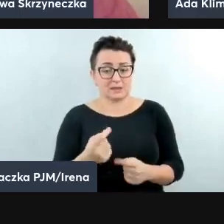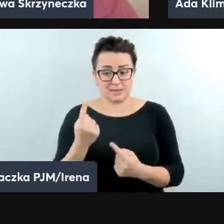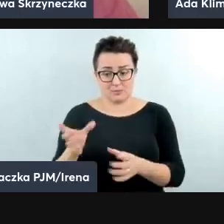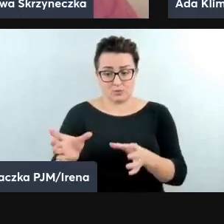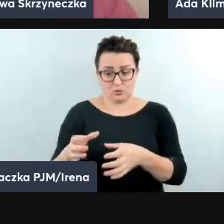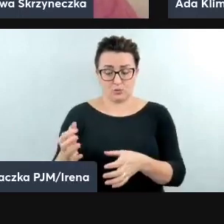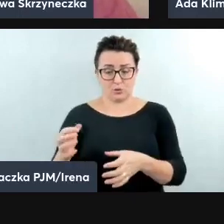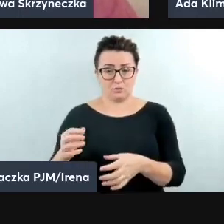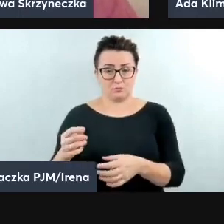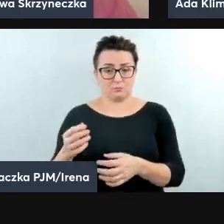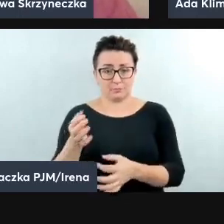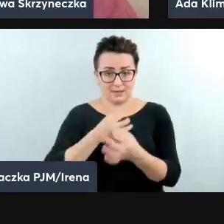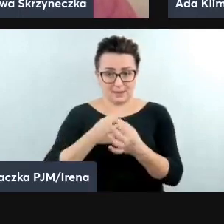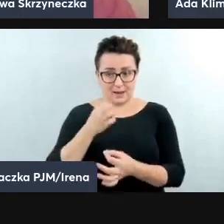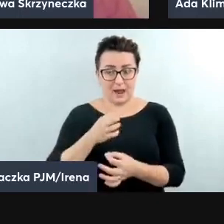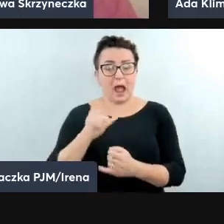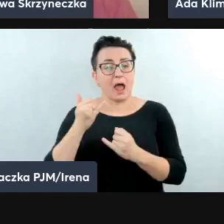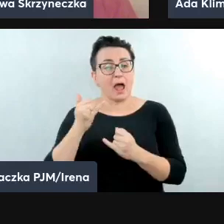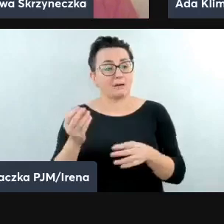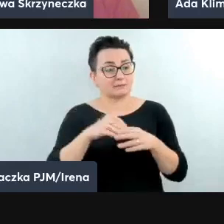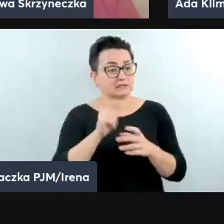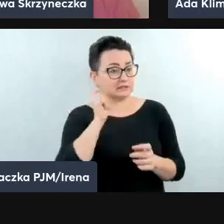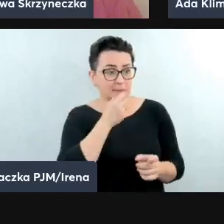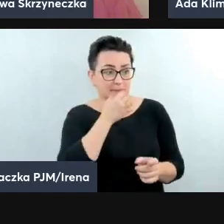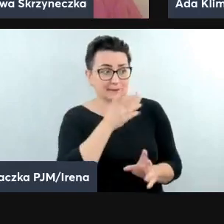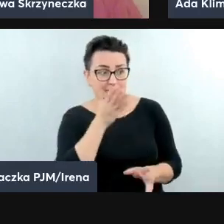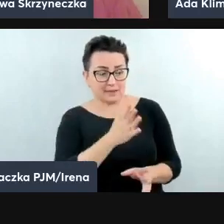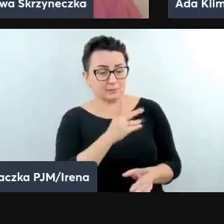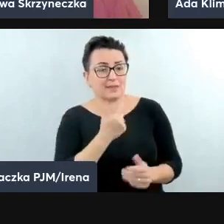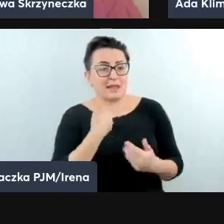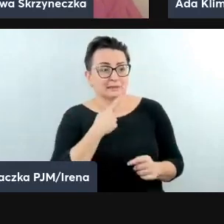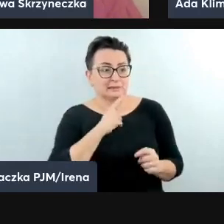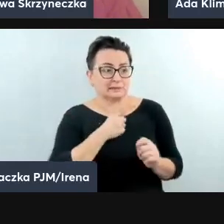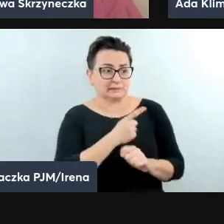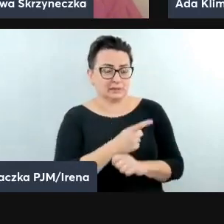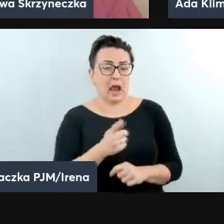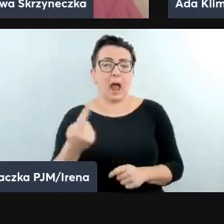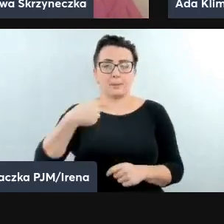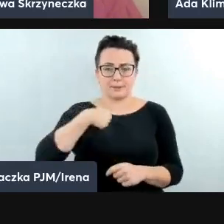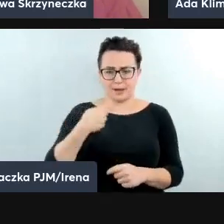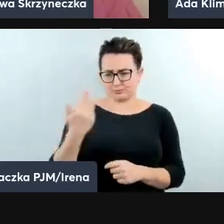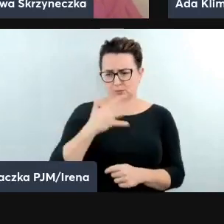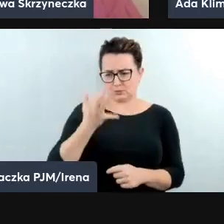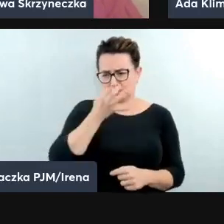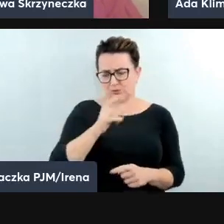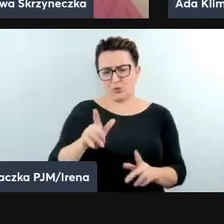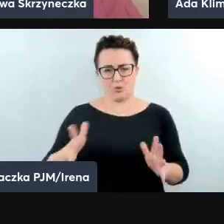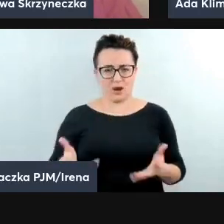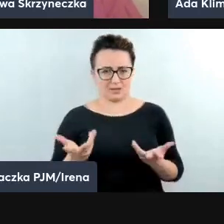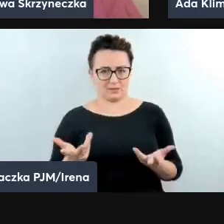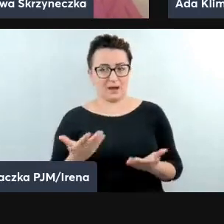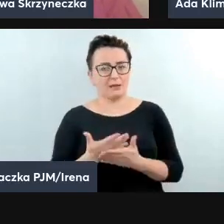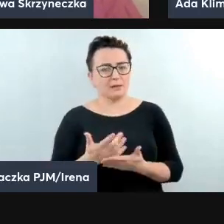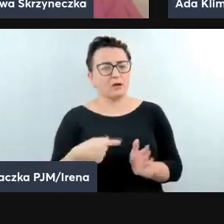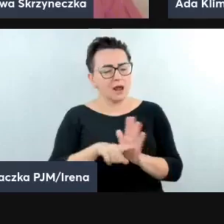jakoś urazić, nie? No a mi mogą, nie mogą zapytać, no bo wiedzą, że jakoś tam łatwiej, więc ja sobie cenię te lekcje